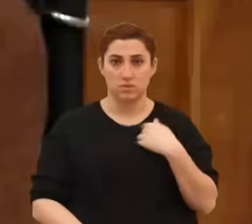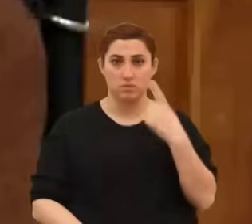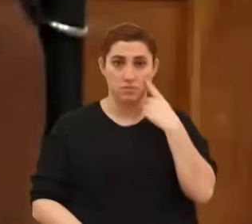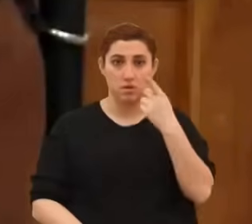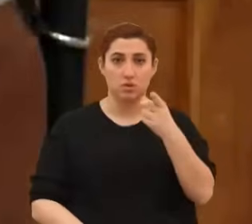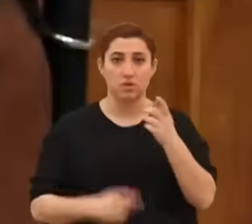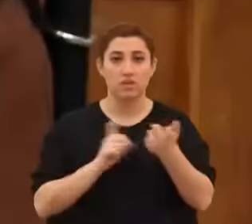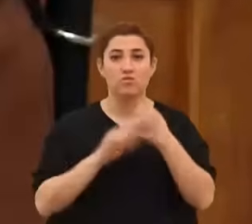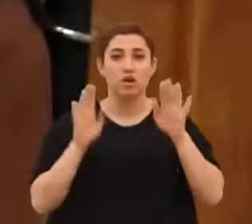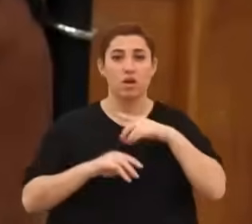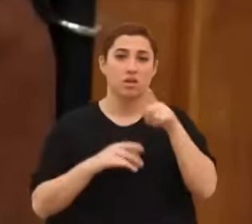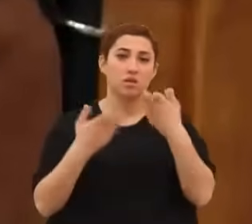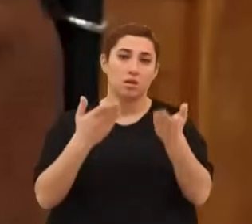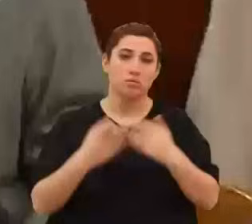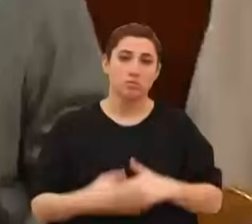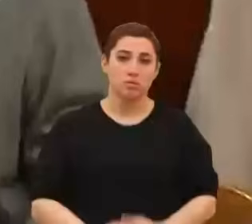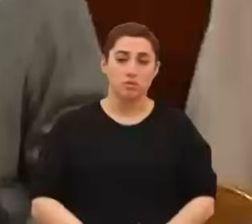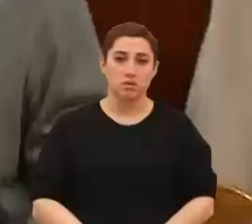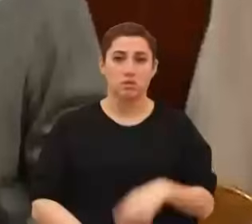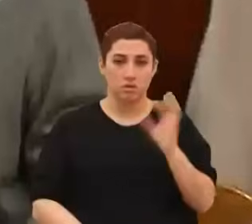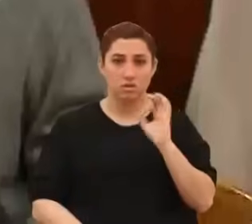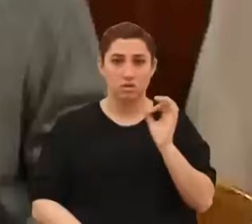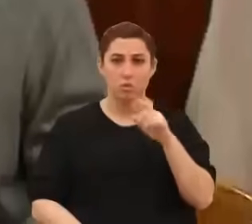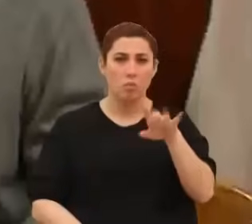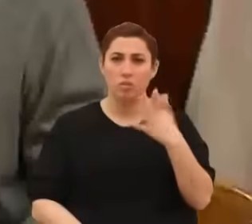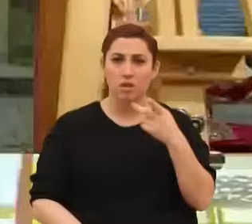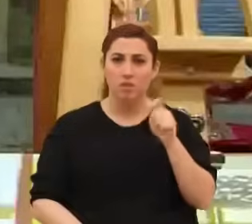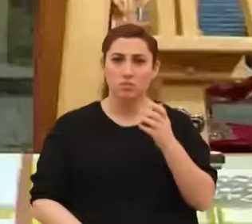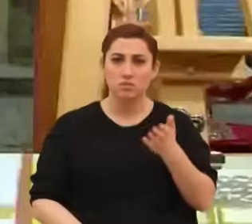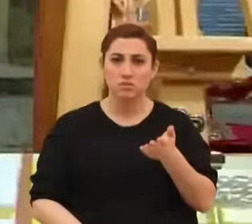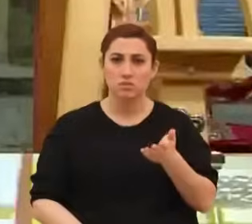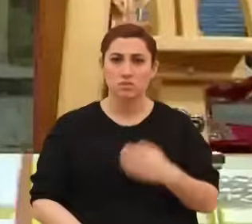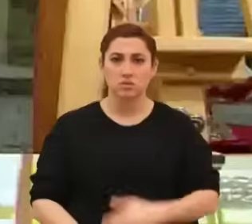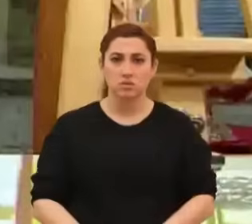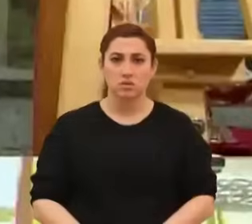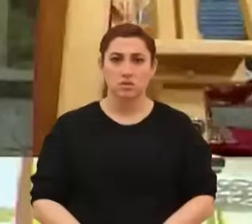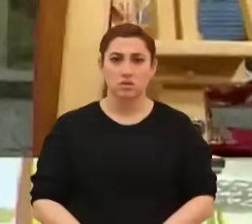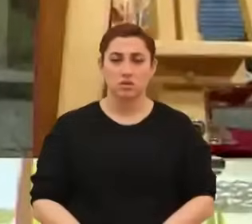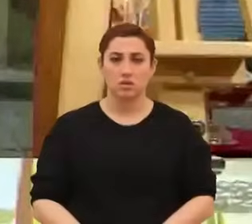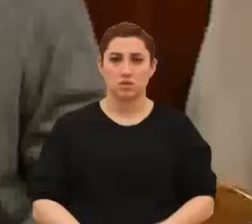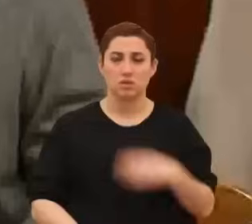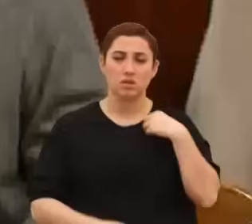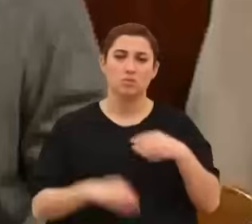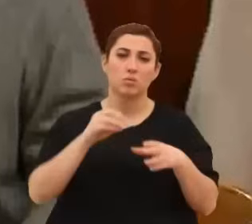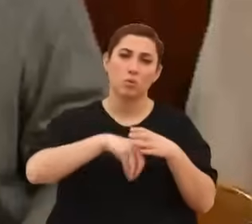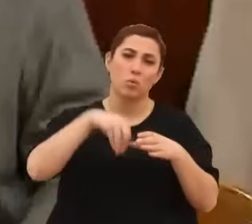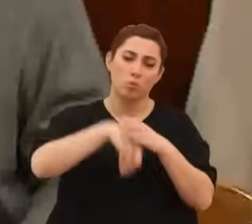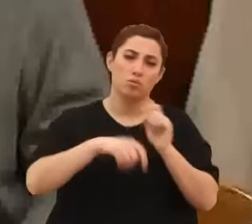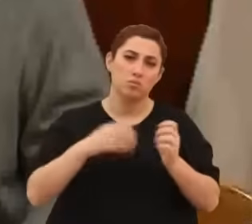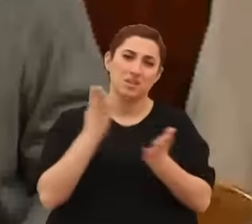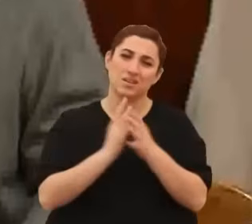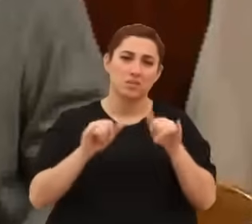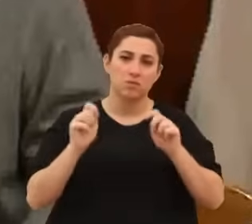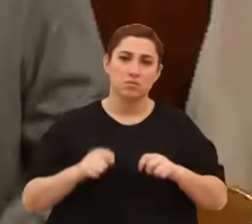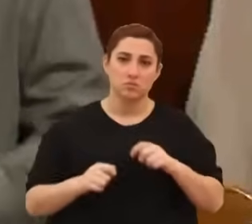Bak görürsen tavuktan kalan anam bunlar. Ah. Kemik parçaları. Ne yapacaksın onları? Gidip gömeceğim. Öyle mi? Hı.